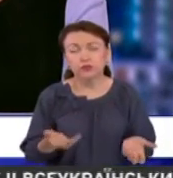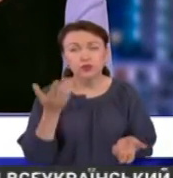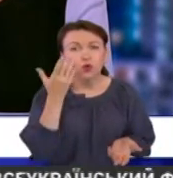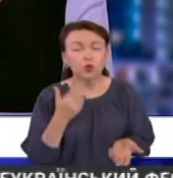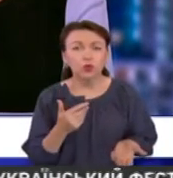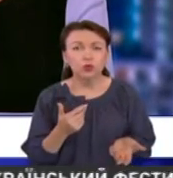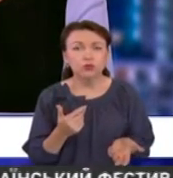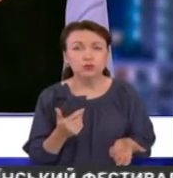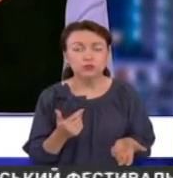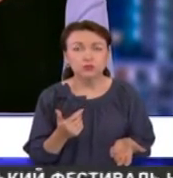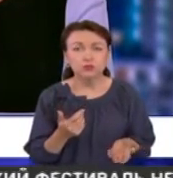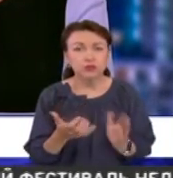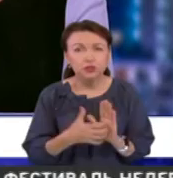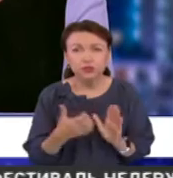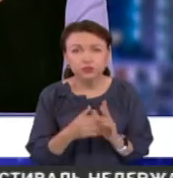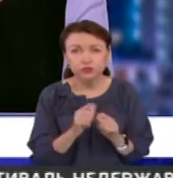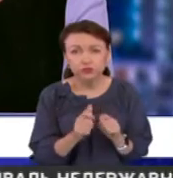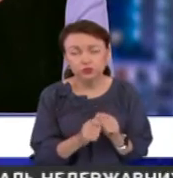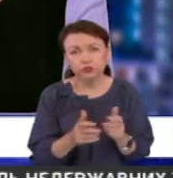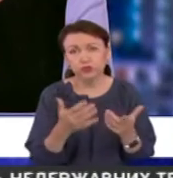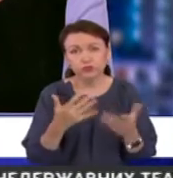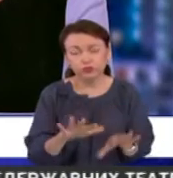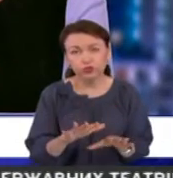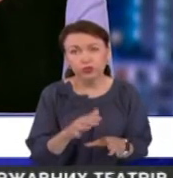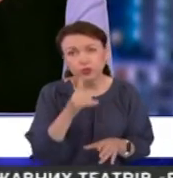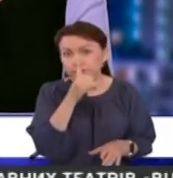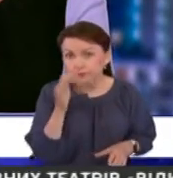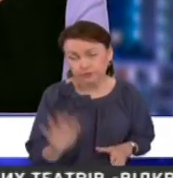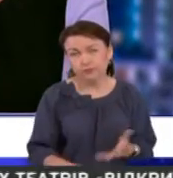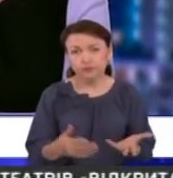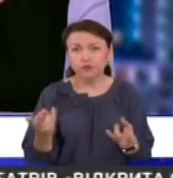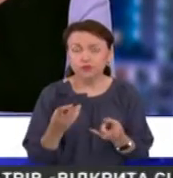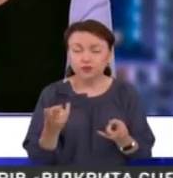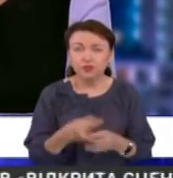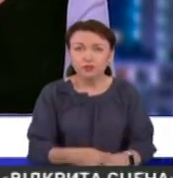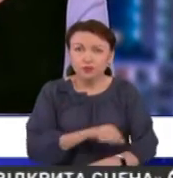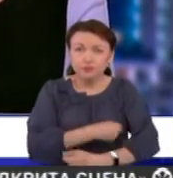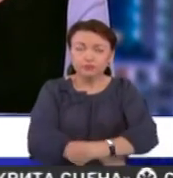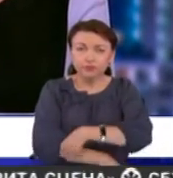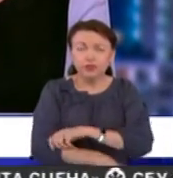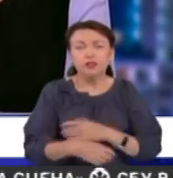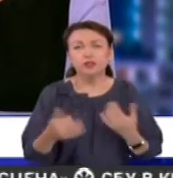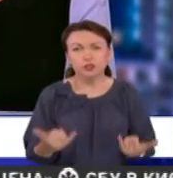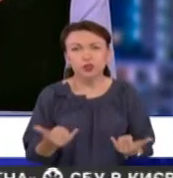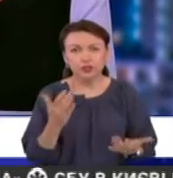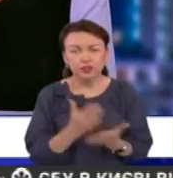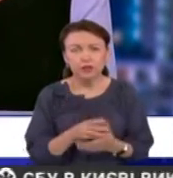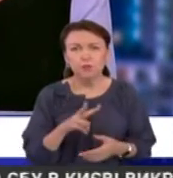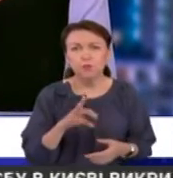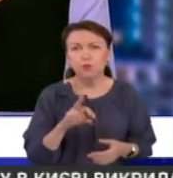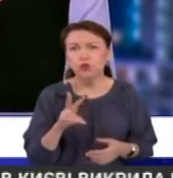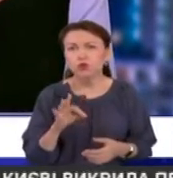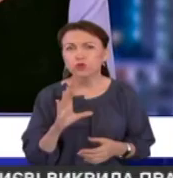коли це недофінансування дійшло до ручки. Треба братися, і сьогодні є така монополія, моновлада, в